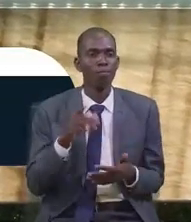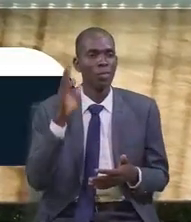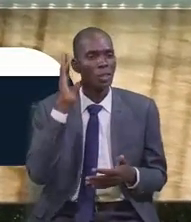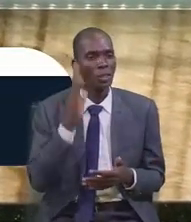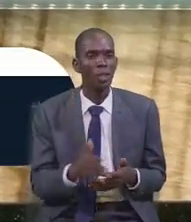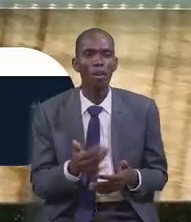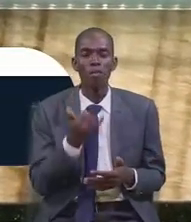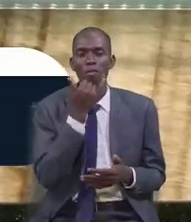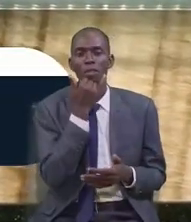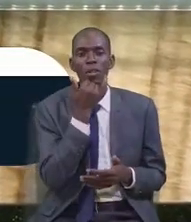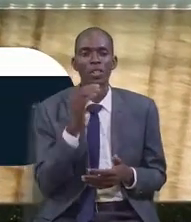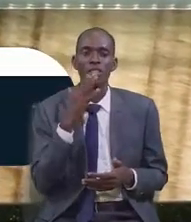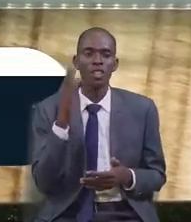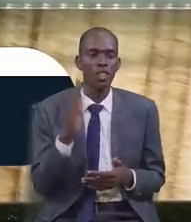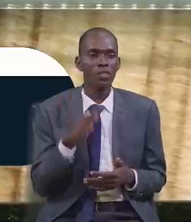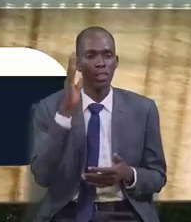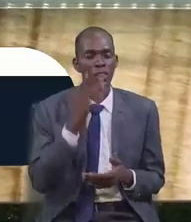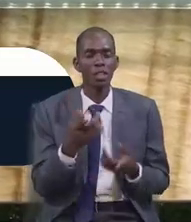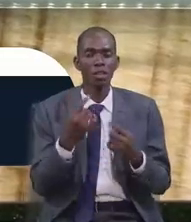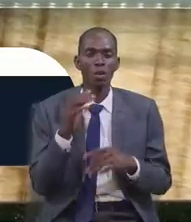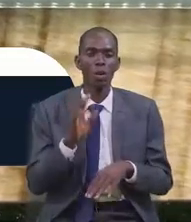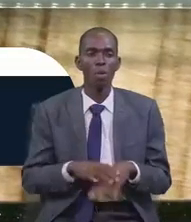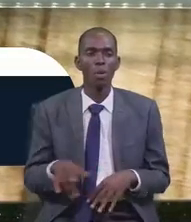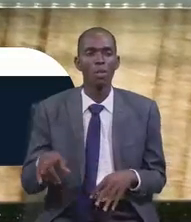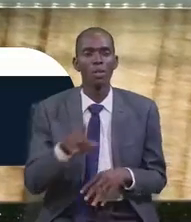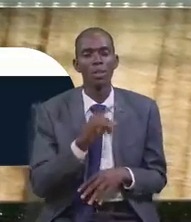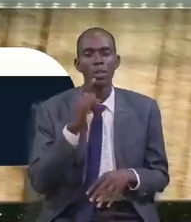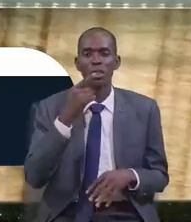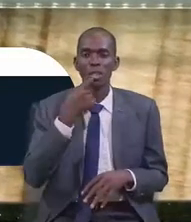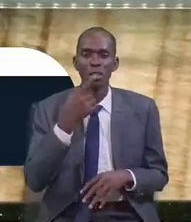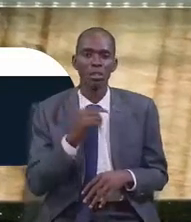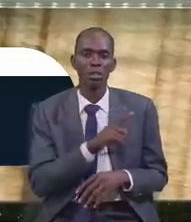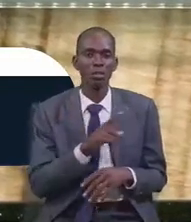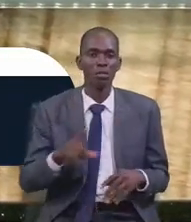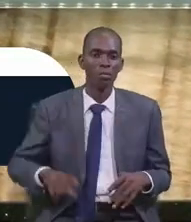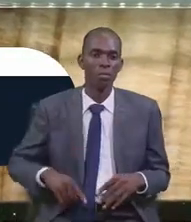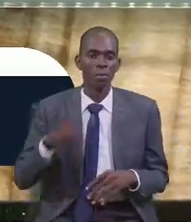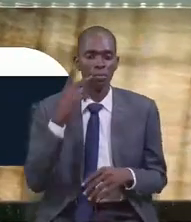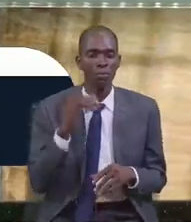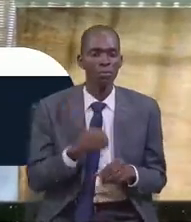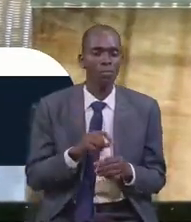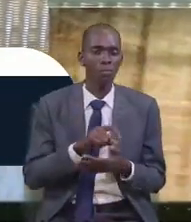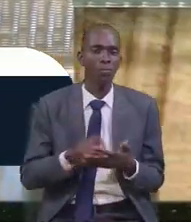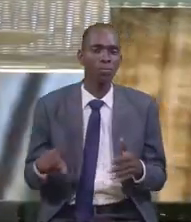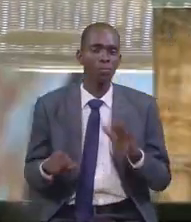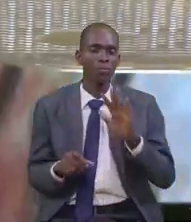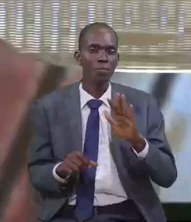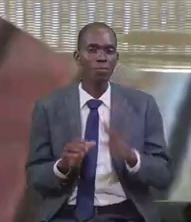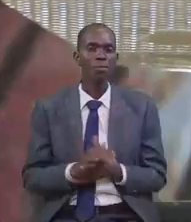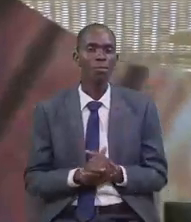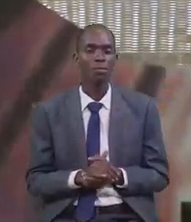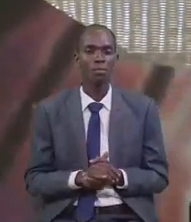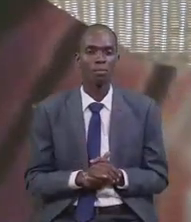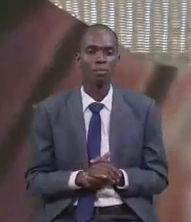rendaient coupables, et le malheur fondait sur eux, dit l'Éternel. Verset 5. 5 dit, ainsi